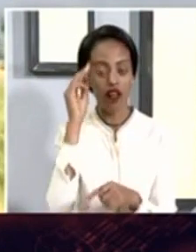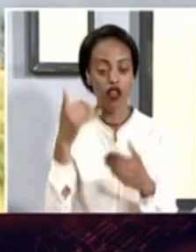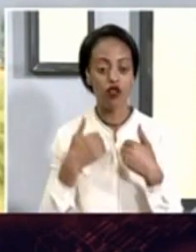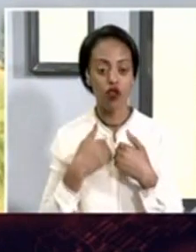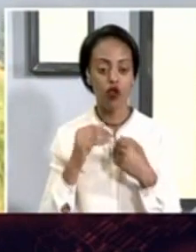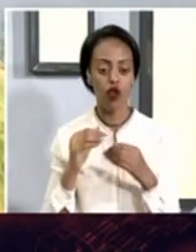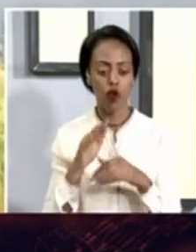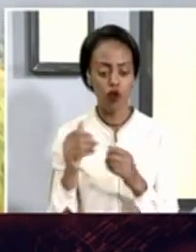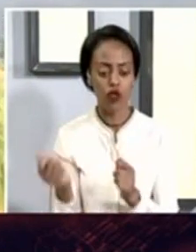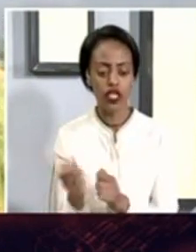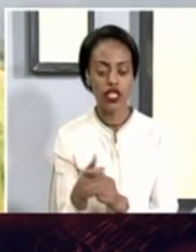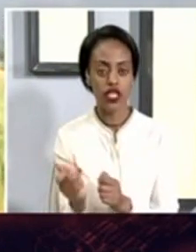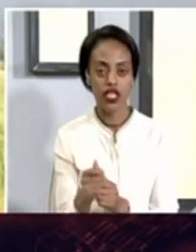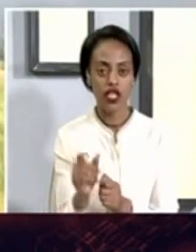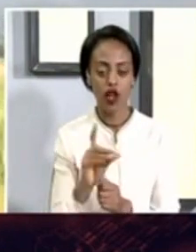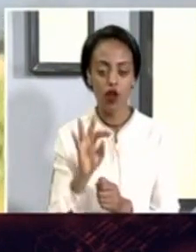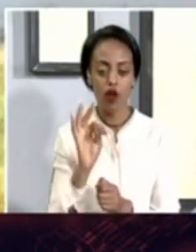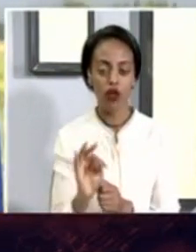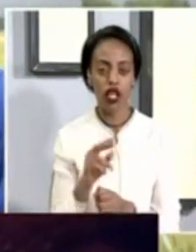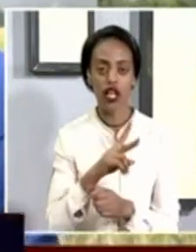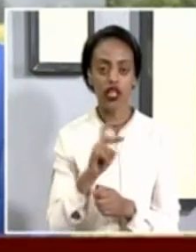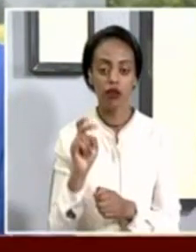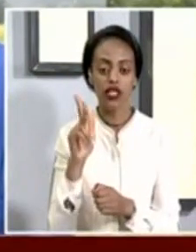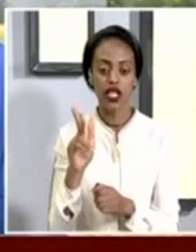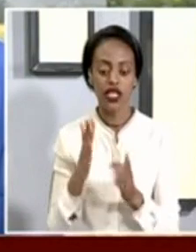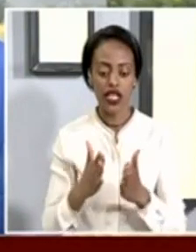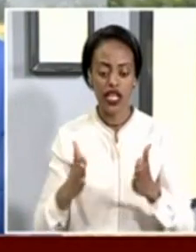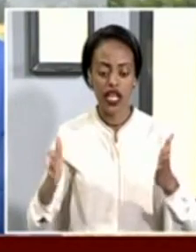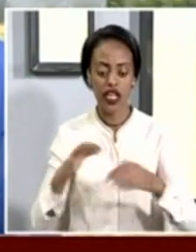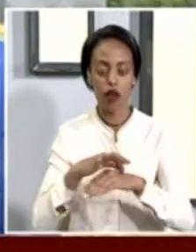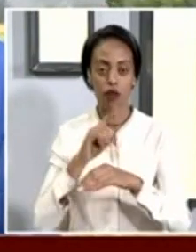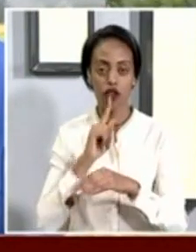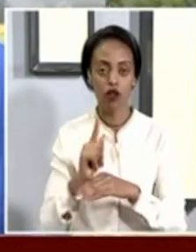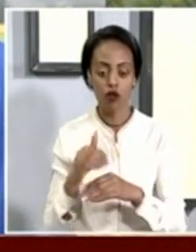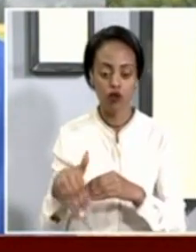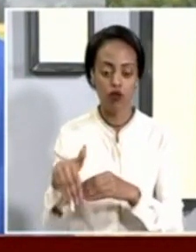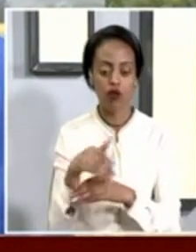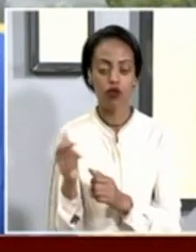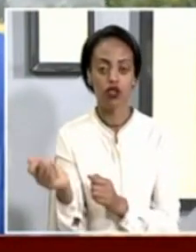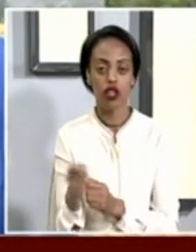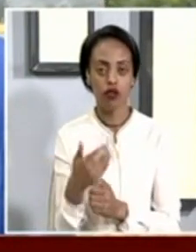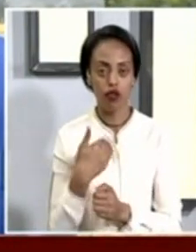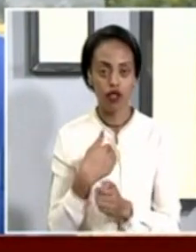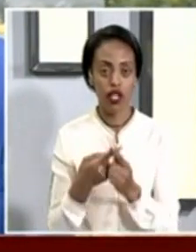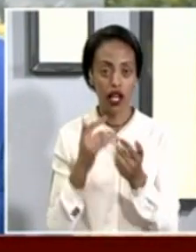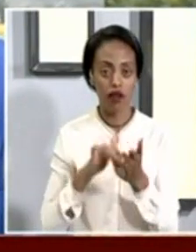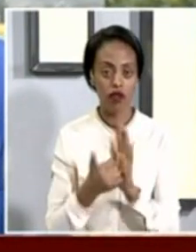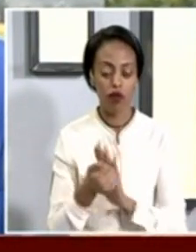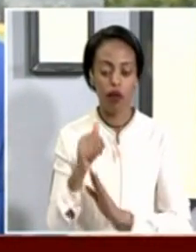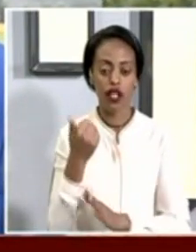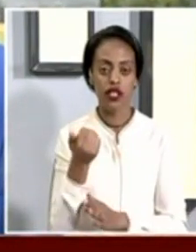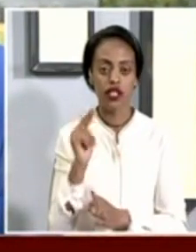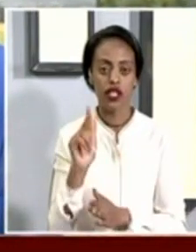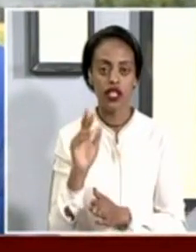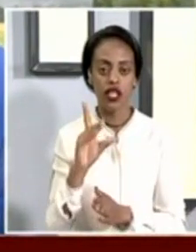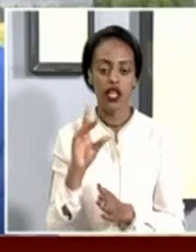ኩታ ገጠም ስርናይ ከባቢ 203 ሄክታር መሬት ብኩታ ገጠም ስርናይ ተዘርዩ ዘሎ ካብዚ ድማ 13